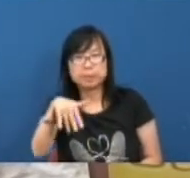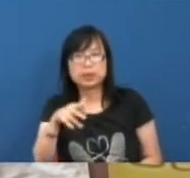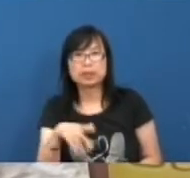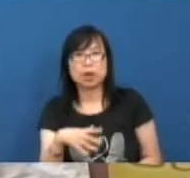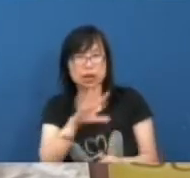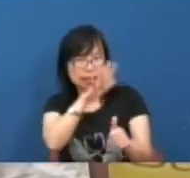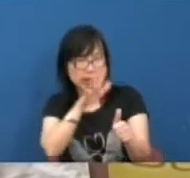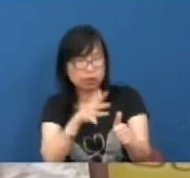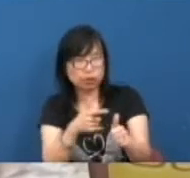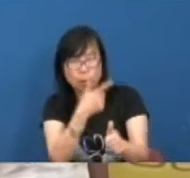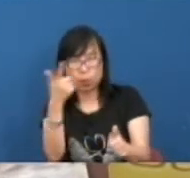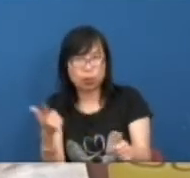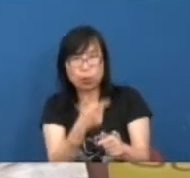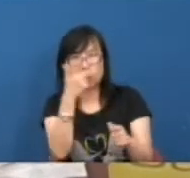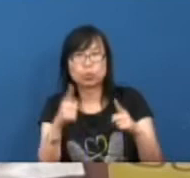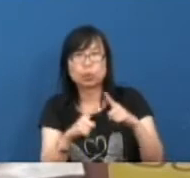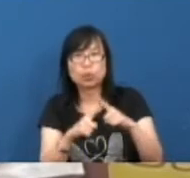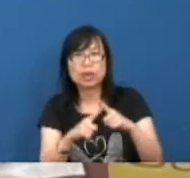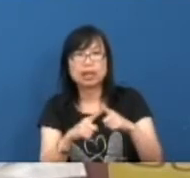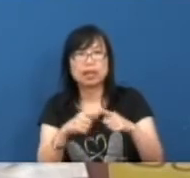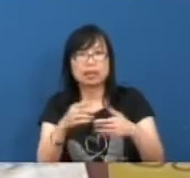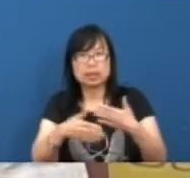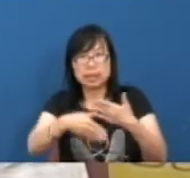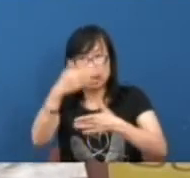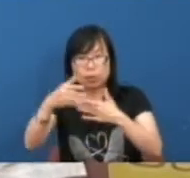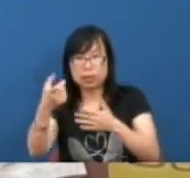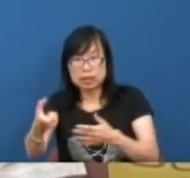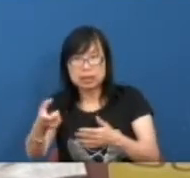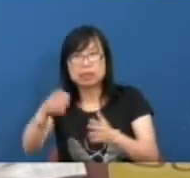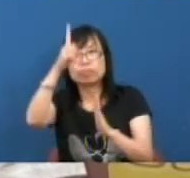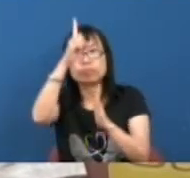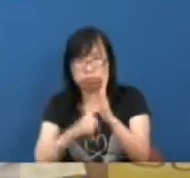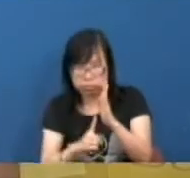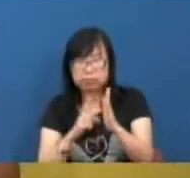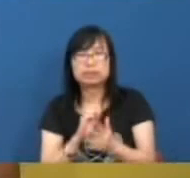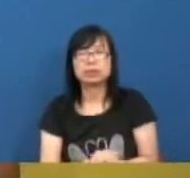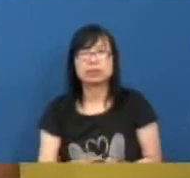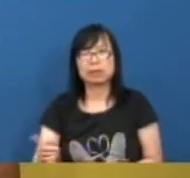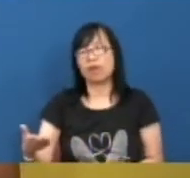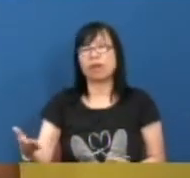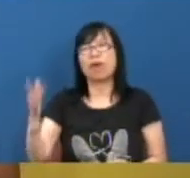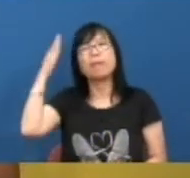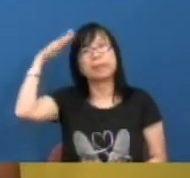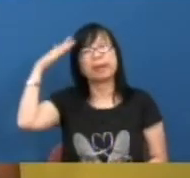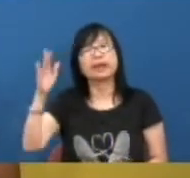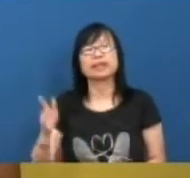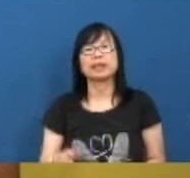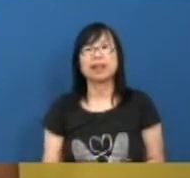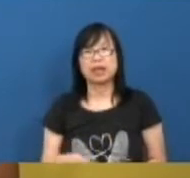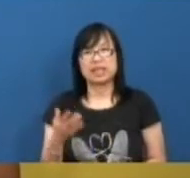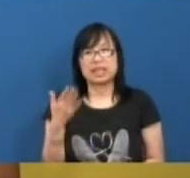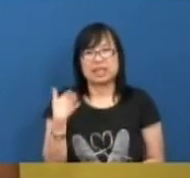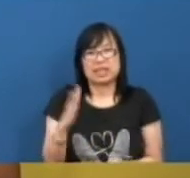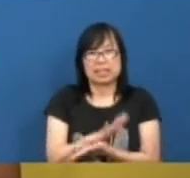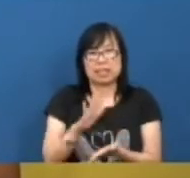影響咗好多人啊，樓價大跌啊，會唔會有啲咁嘅影響咁咧？ 嗱，其實我完全理解到嘅，因為我哋都經歷過